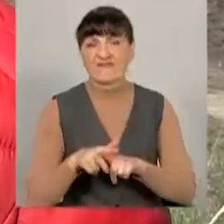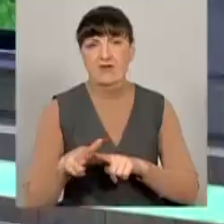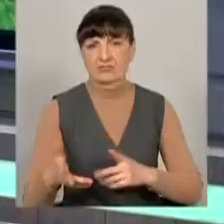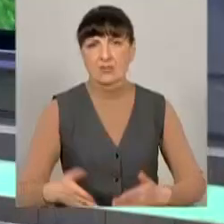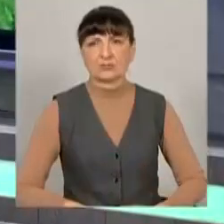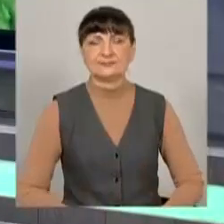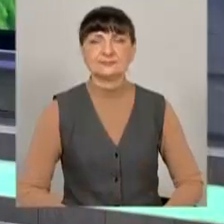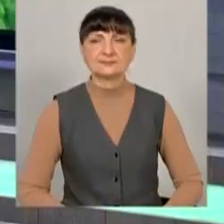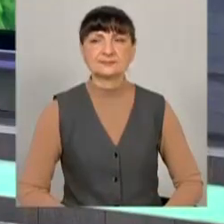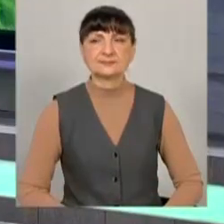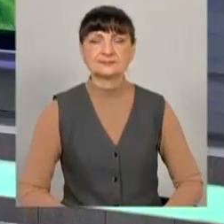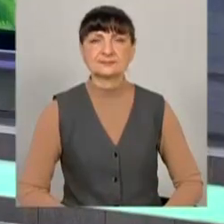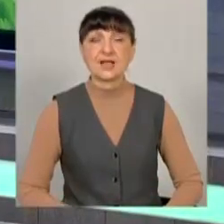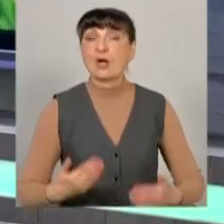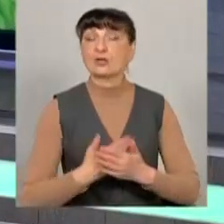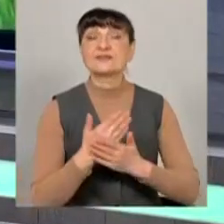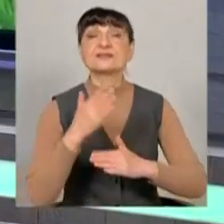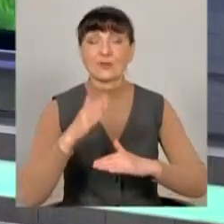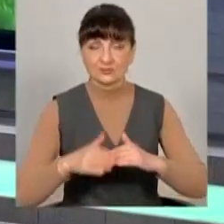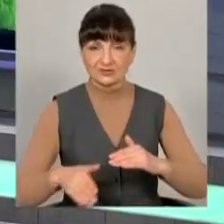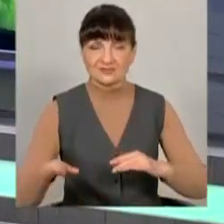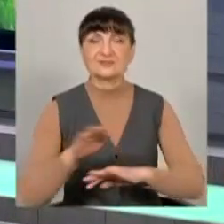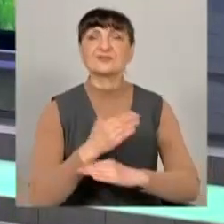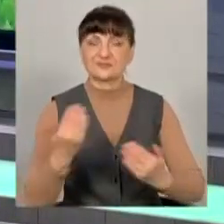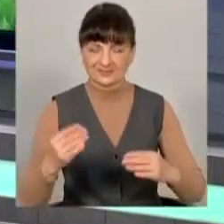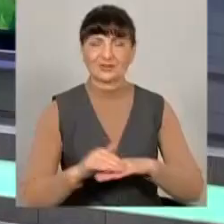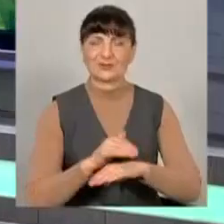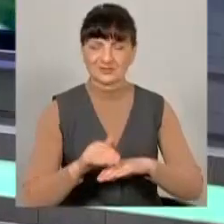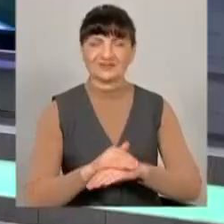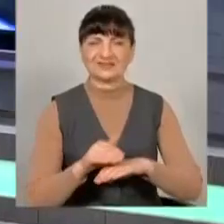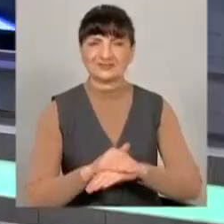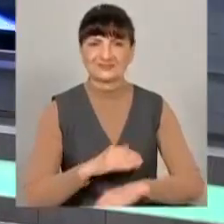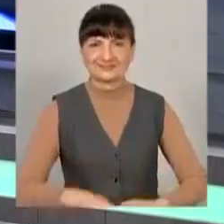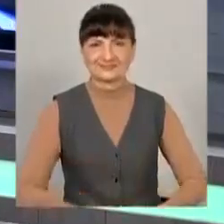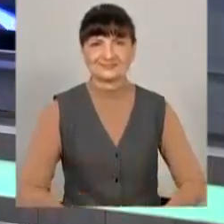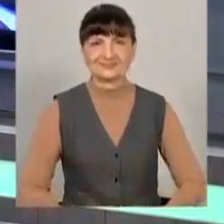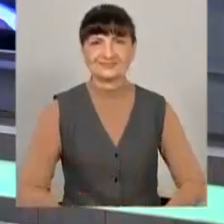вред. На этом наш выпуск завершен. Всего доброго, до встречи в эфире.